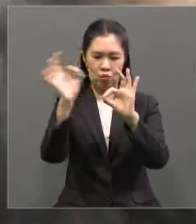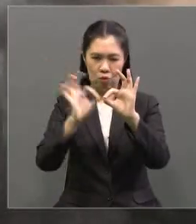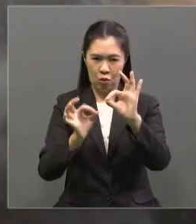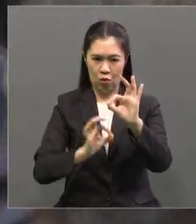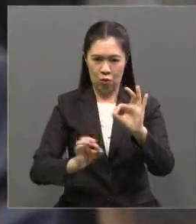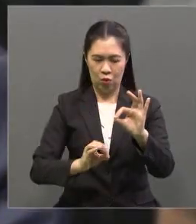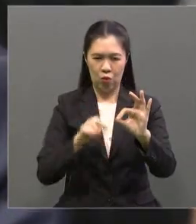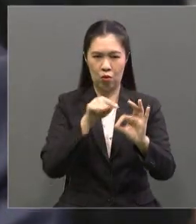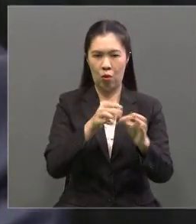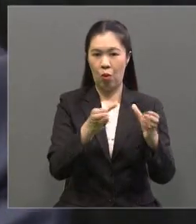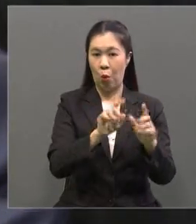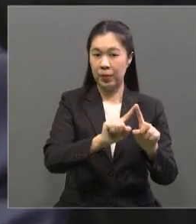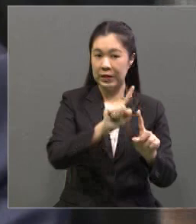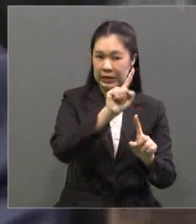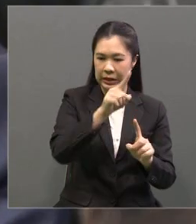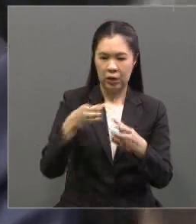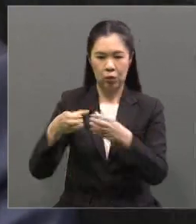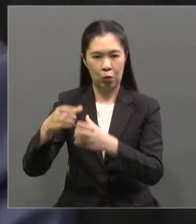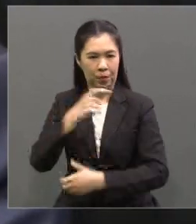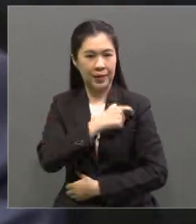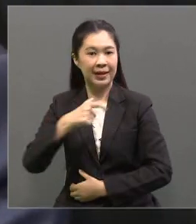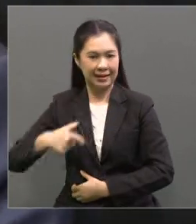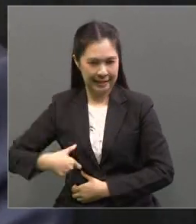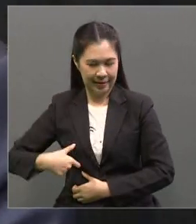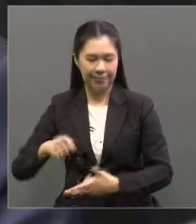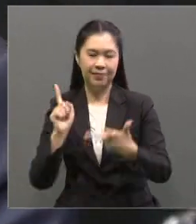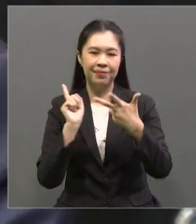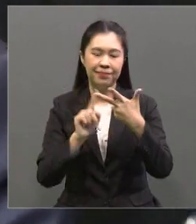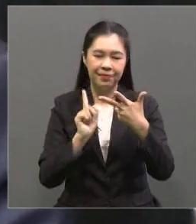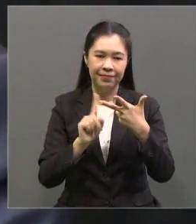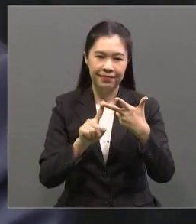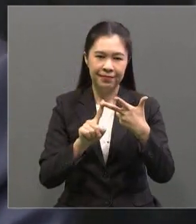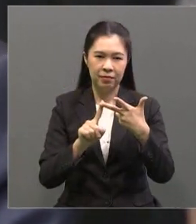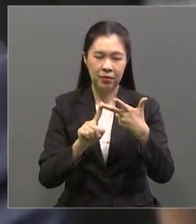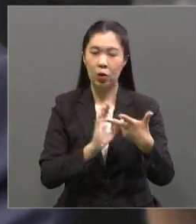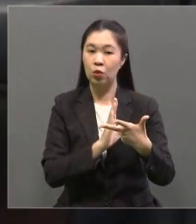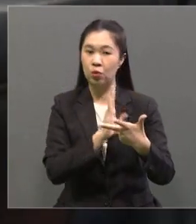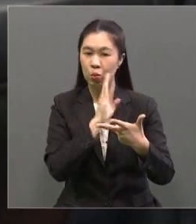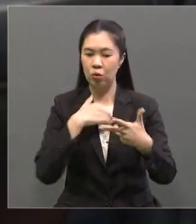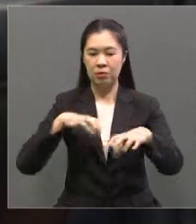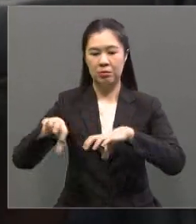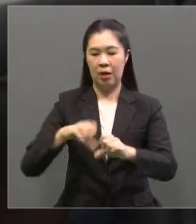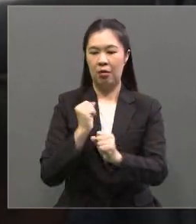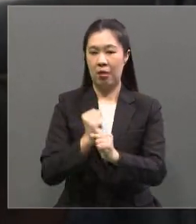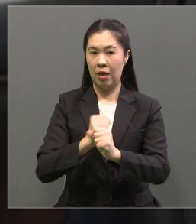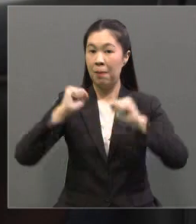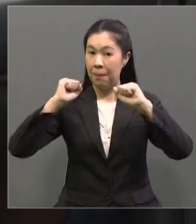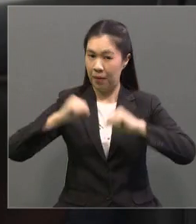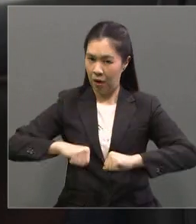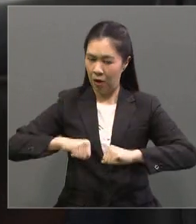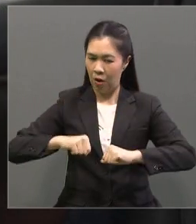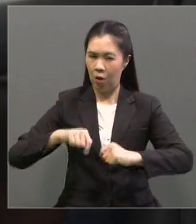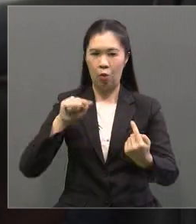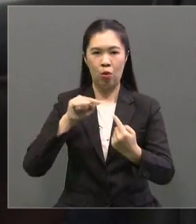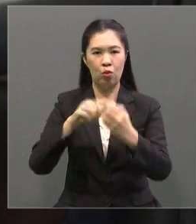บททั่วไปและหมวด2พระมหากษัตริย์ค่ะและข้อที่3นะคะถามว่าหากมีการจัดทำประชามติเรื่องการจั